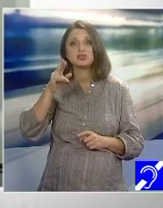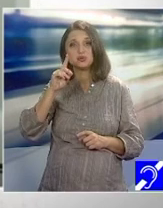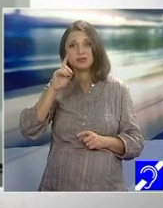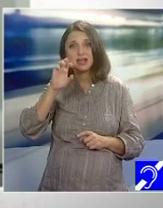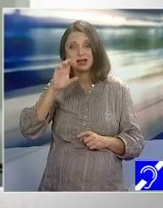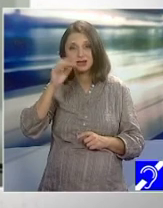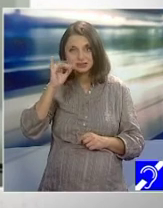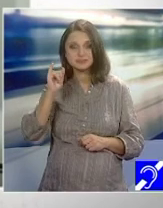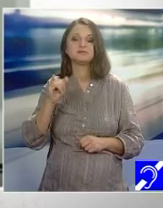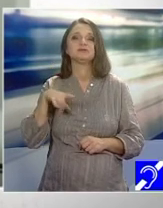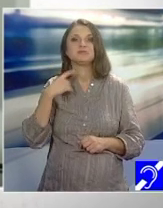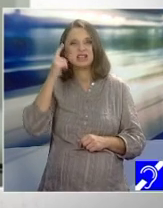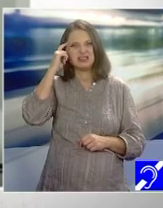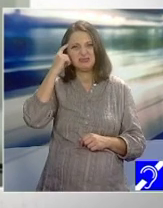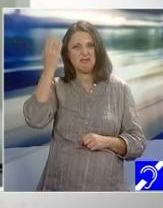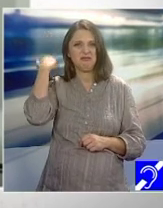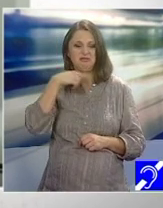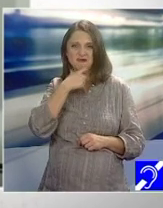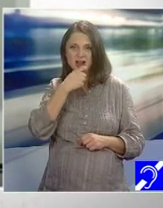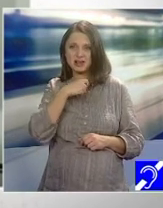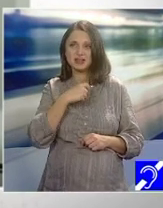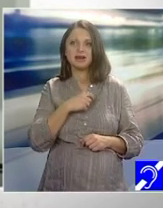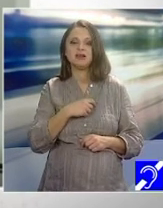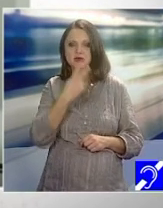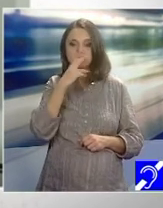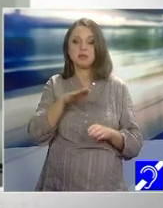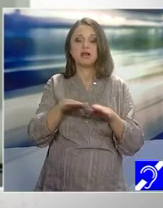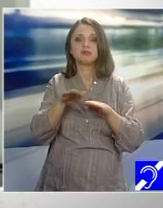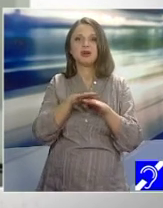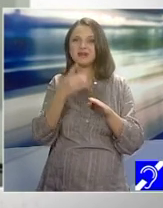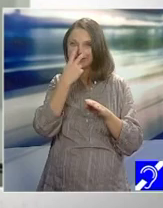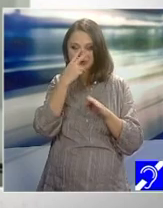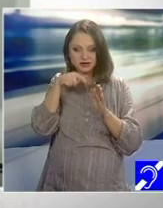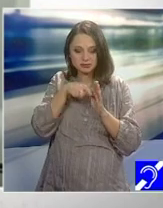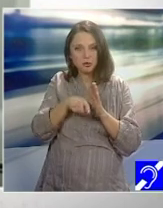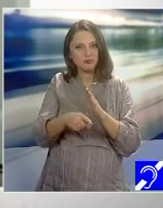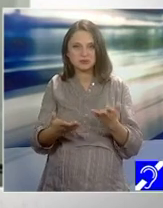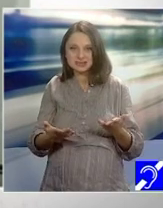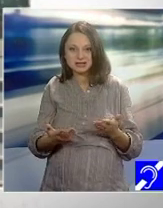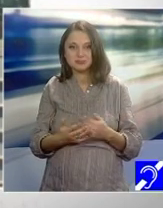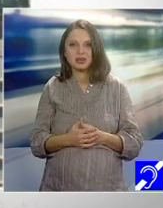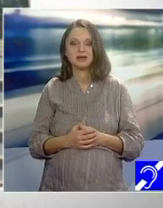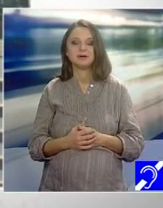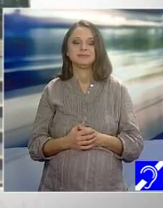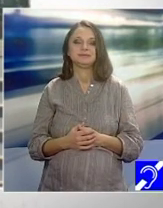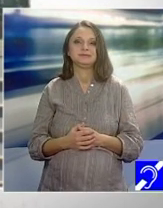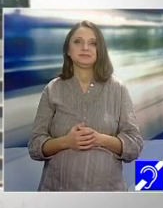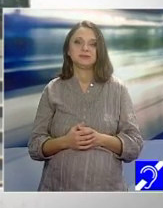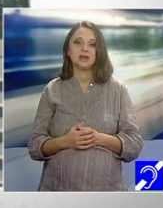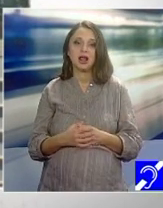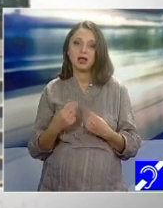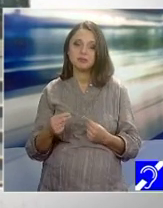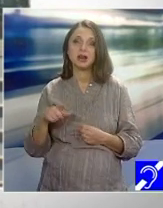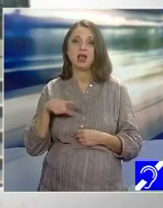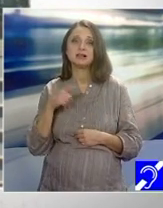care văd probabil lucrurile la suprafață și pe care nu avem căderea să le condamnăm, există persoane